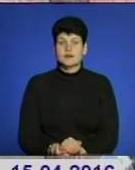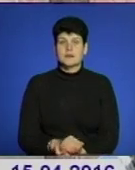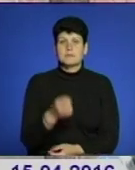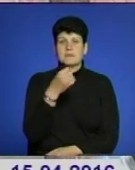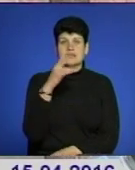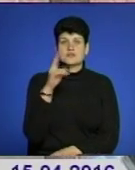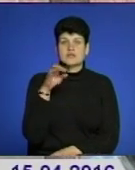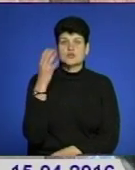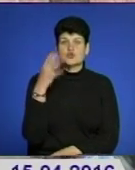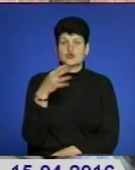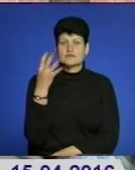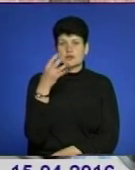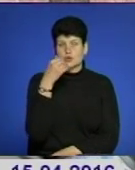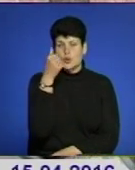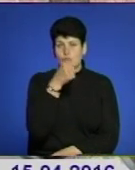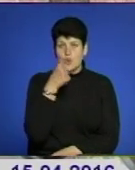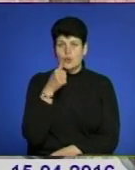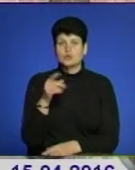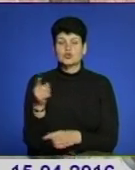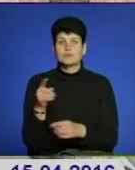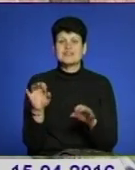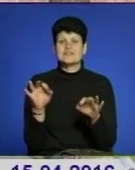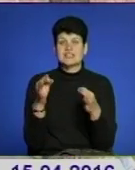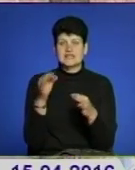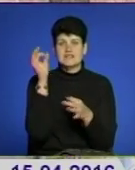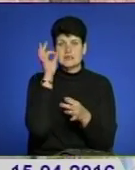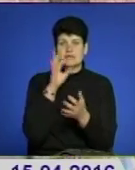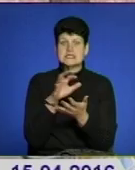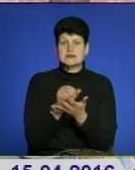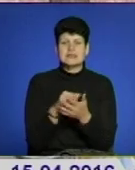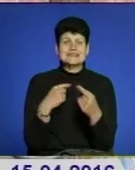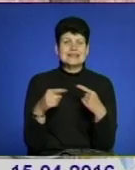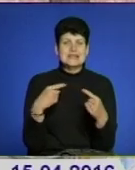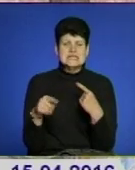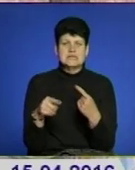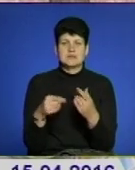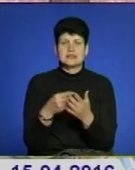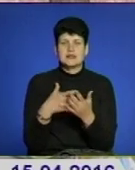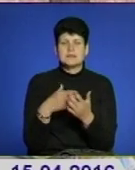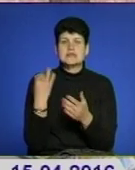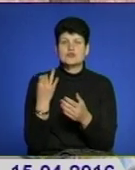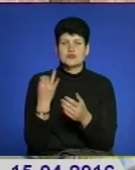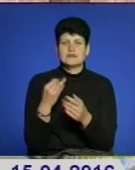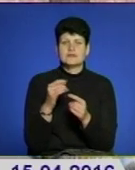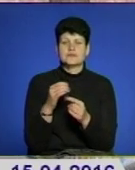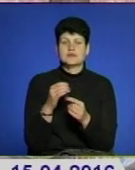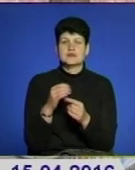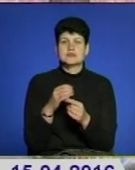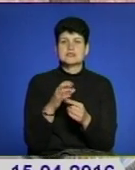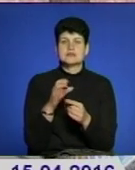року Тернопіль звільнили від нацистських загарбників. Тоді, за різними даними істориків, лише з радянського